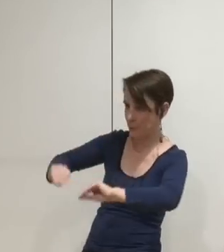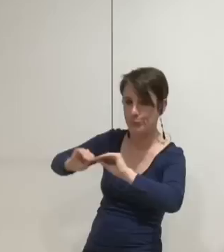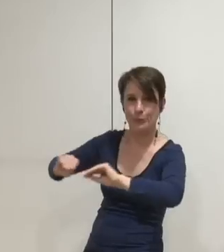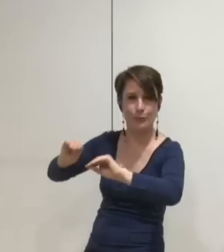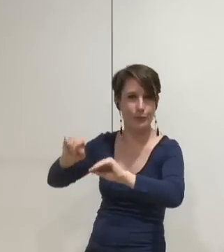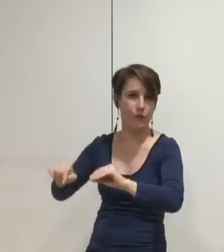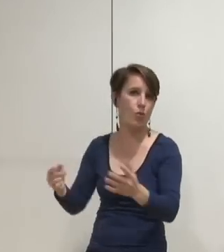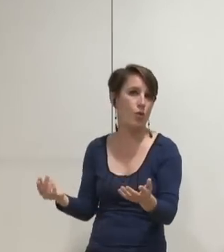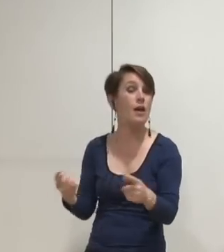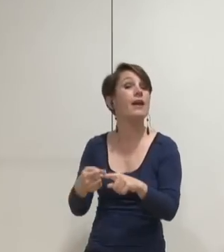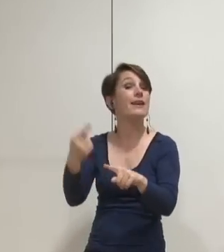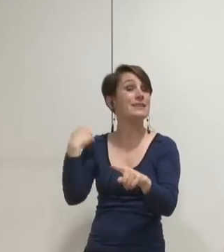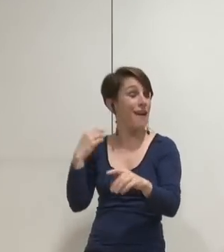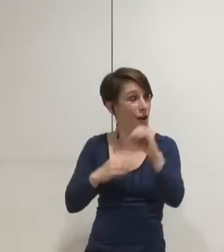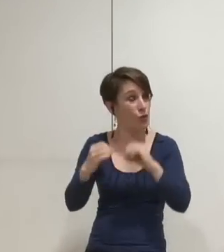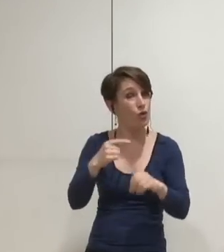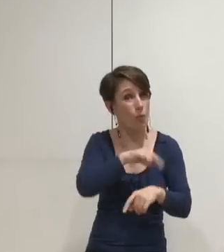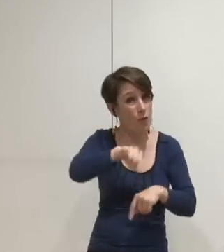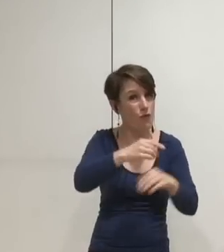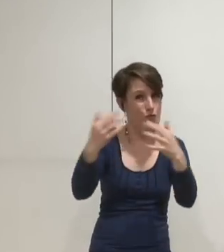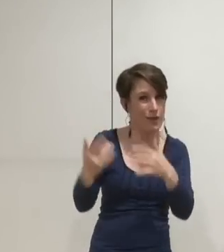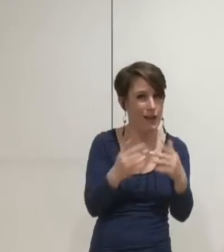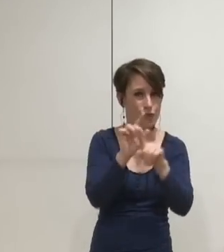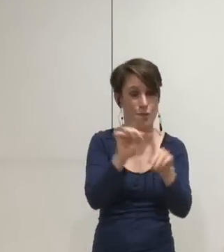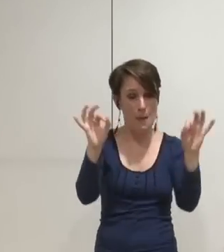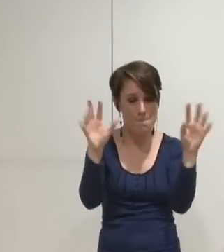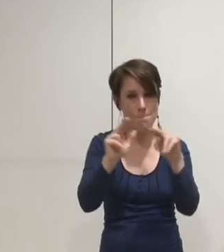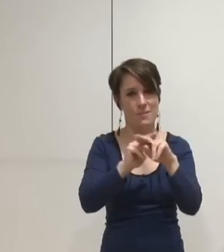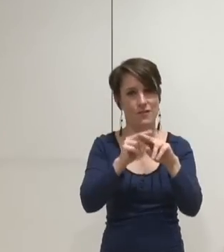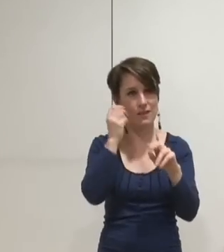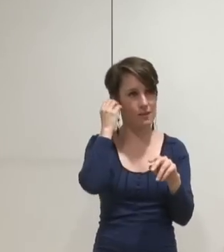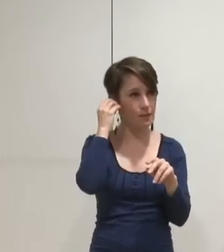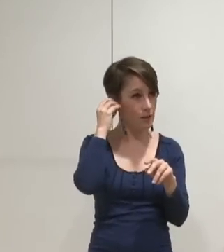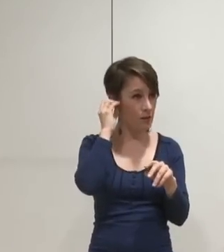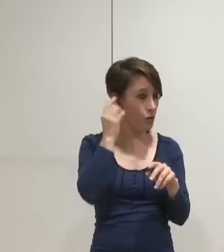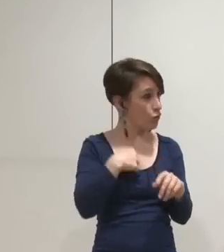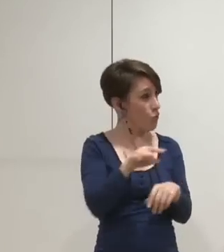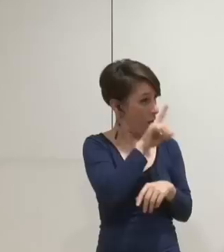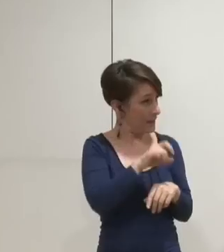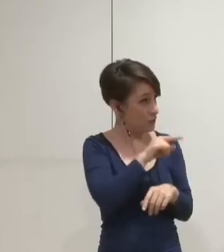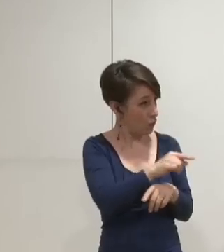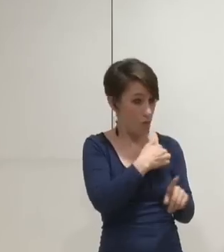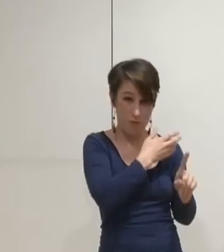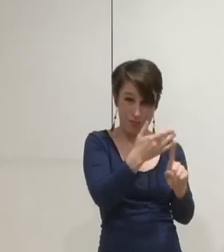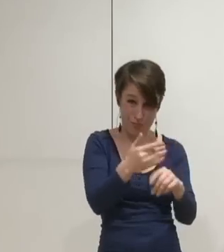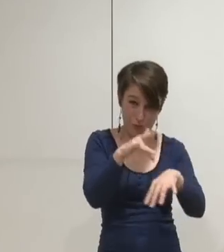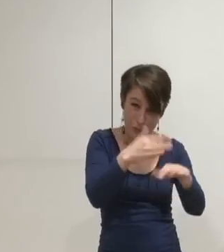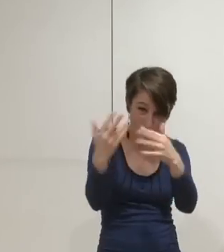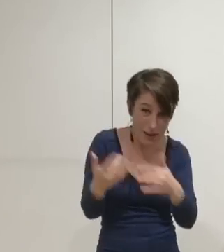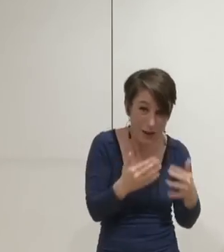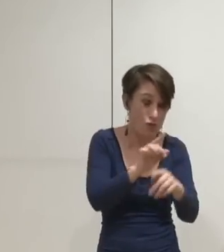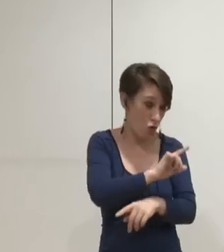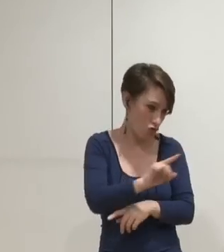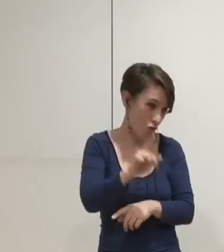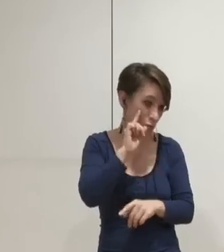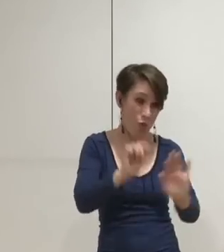pas en octobre dans la nouvelle approche du dossier entre Octobre et aujourd'hui cela a-t-il été pris en compte clairement non puisque cela ne nous a